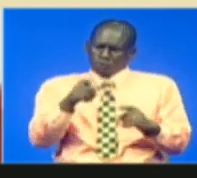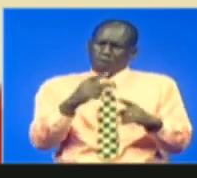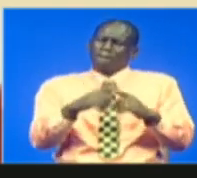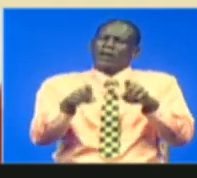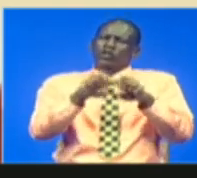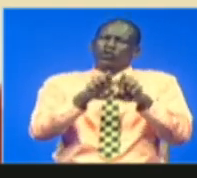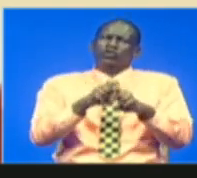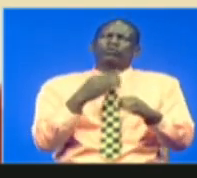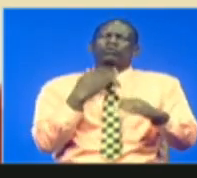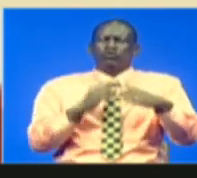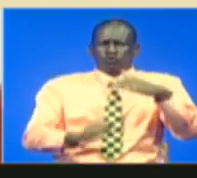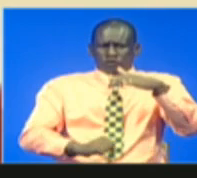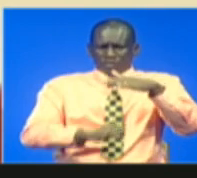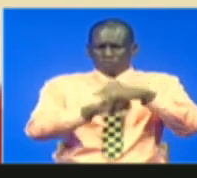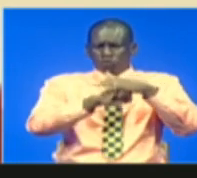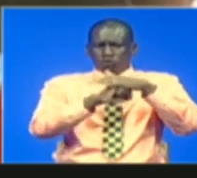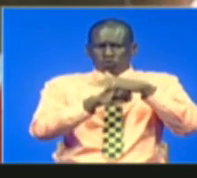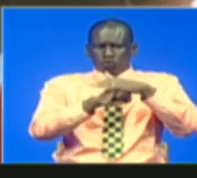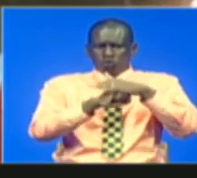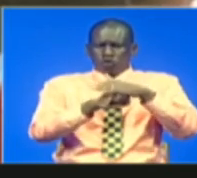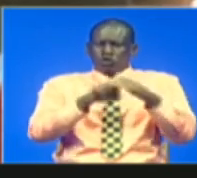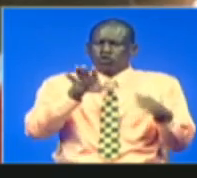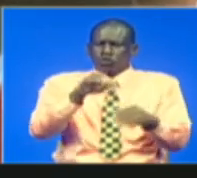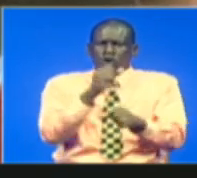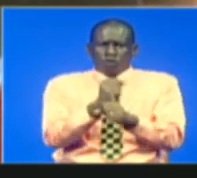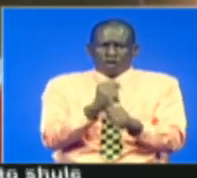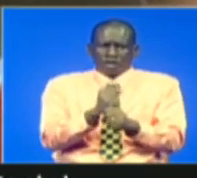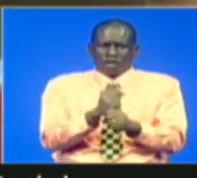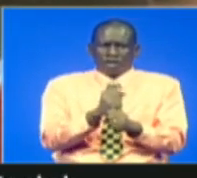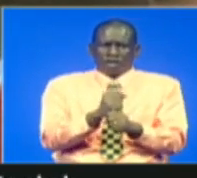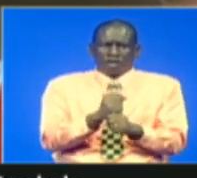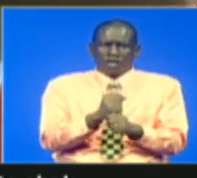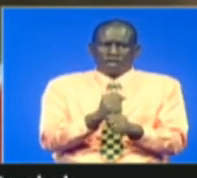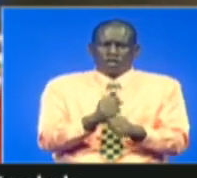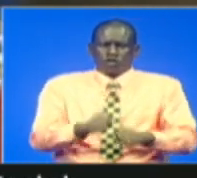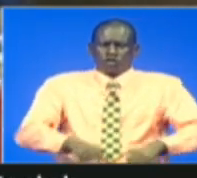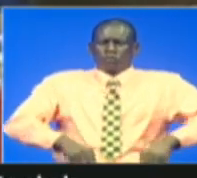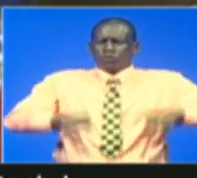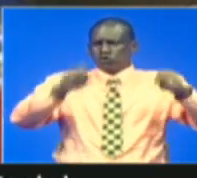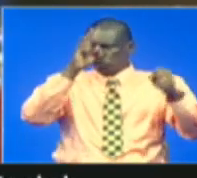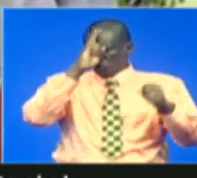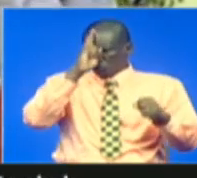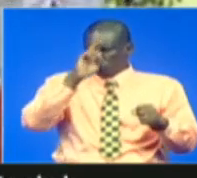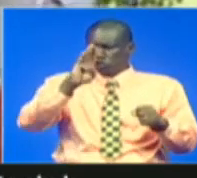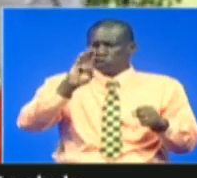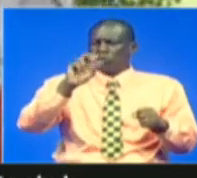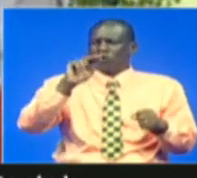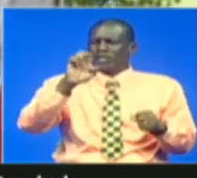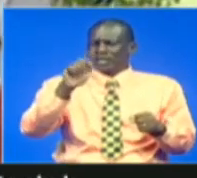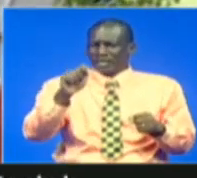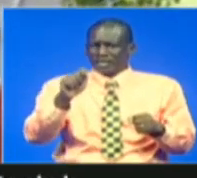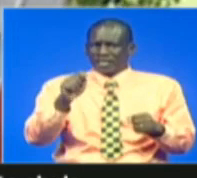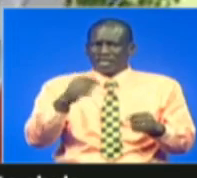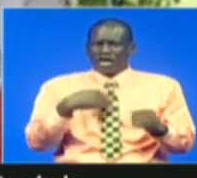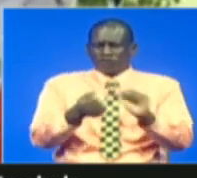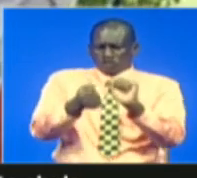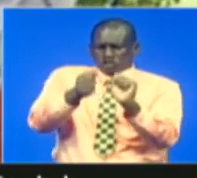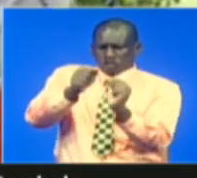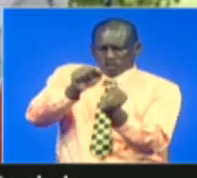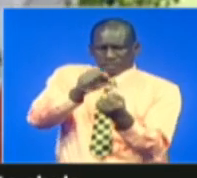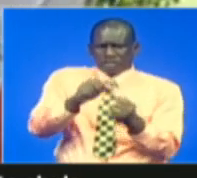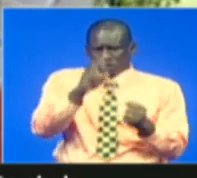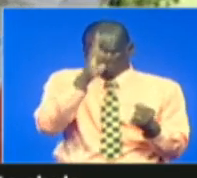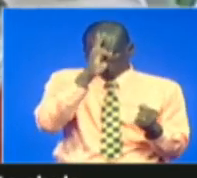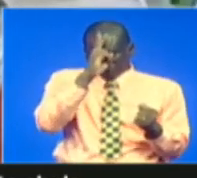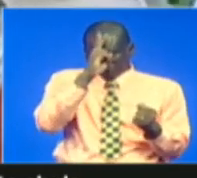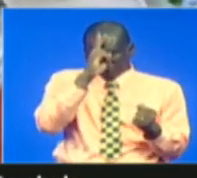be supportive to the work that you do. Mbali na hayo, Inspector Mkuu wa Polisi Joseph Boynet amefanya mabadiliko katika idara ya